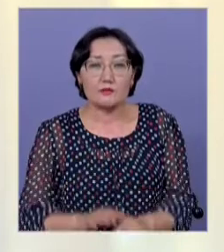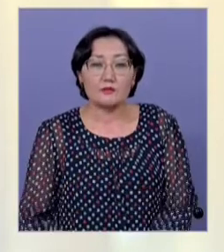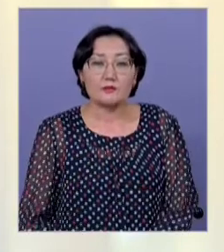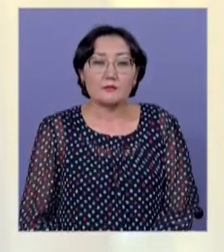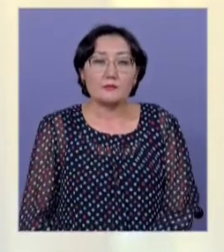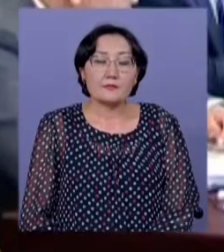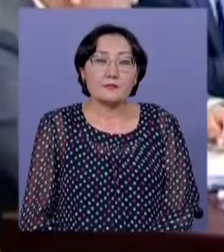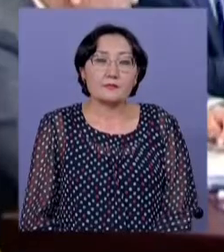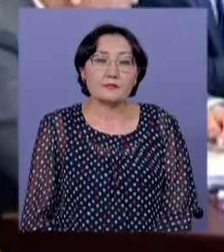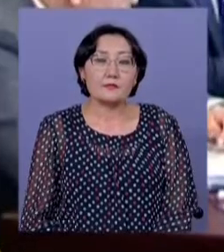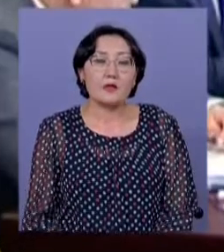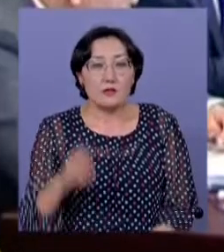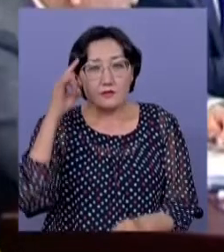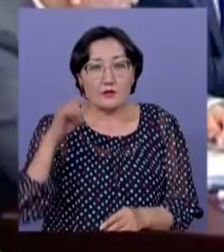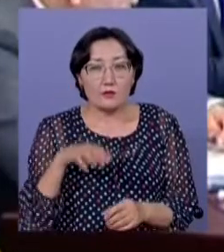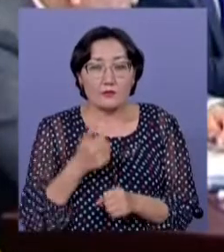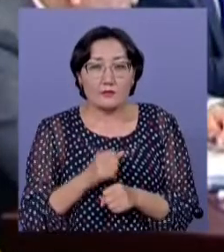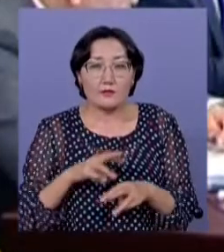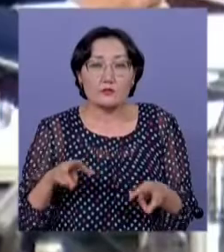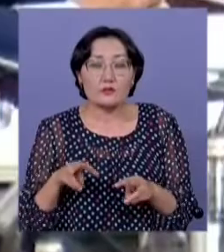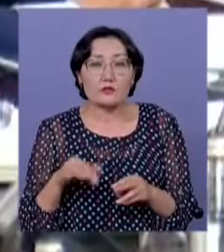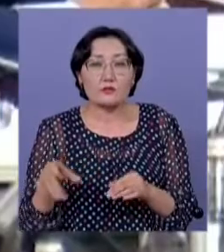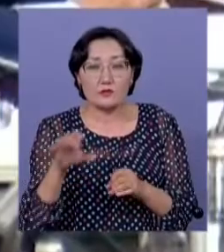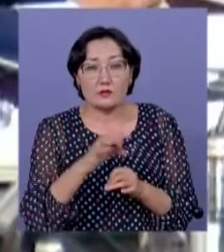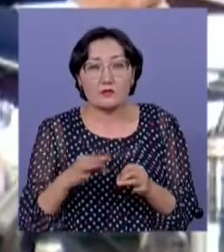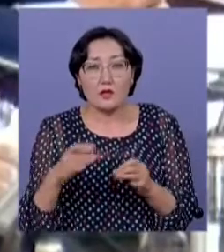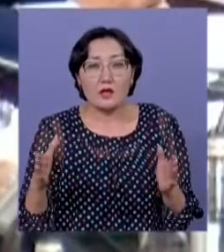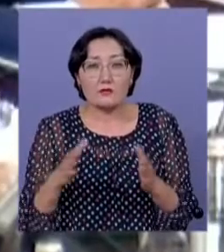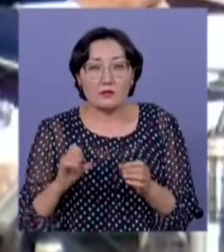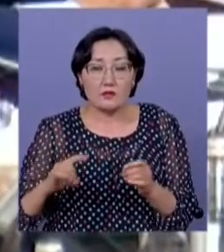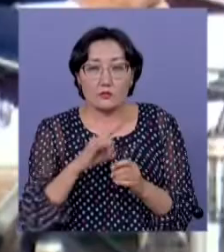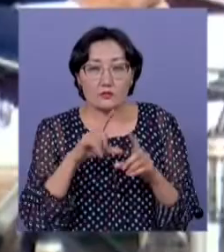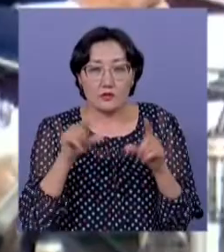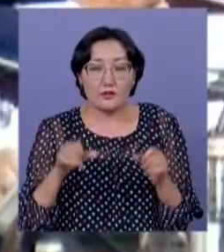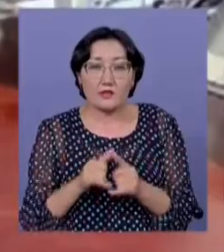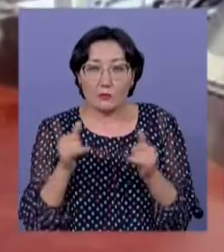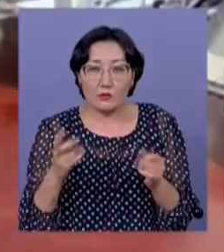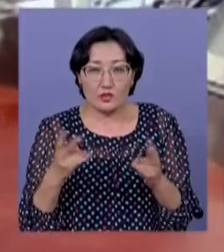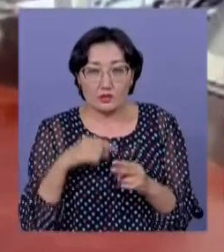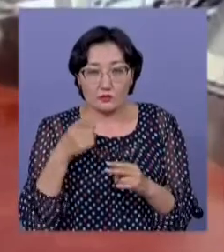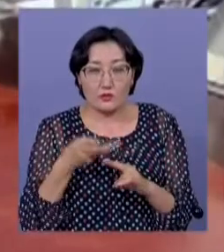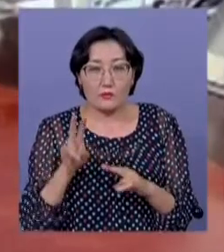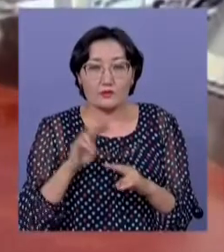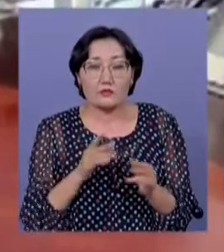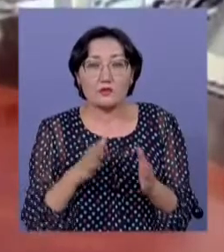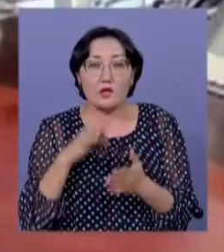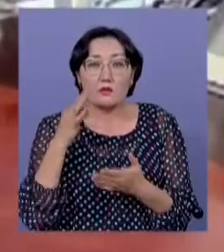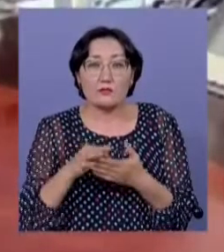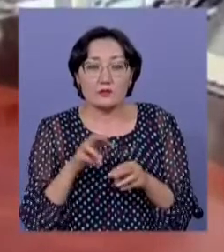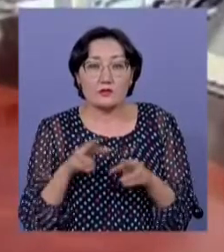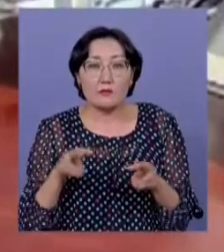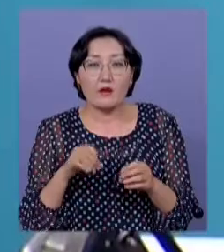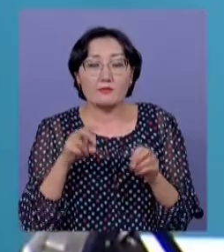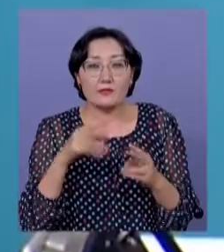анық. Еліміздің премьер-министрі Асқар Мамин өңірлерде шағын авиация мен аэродромдарды дамыту қажеттілігін айтты. Осы ретте жауапты ведомстволарға